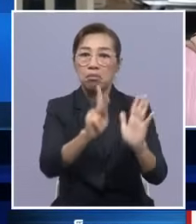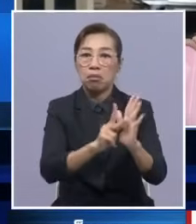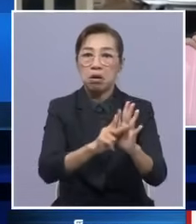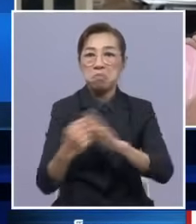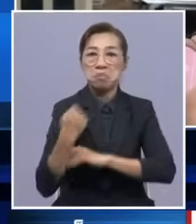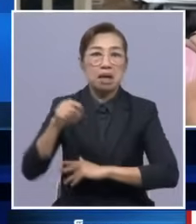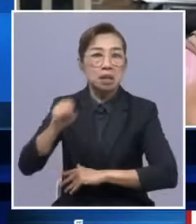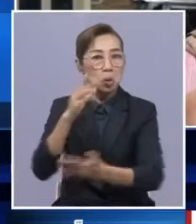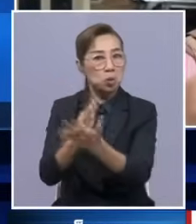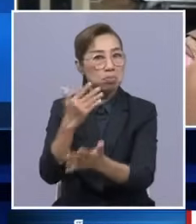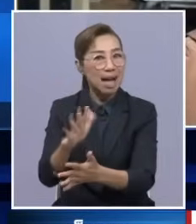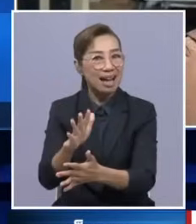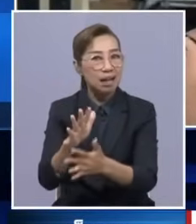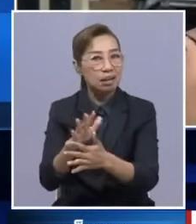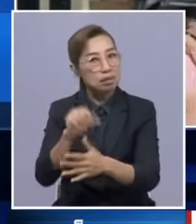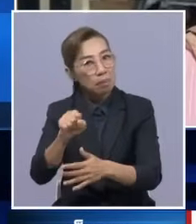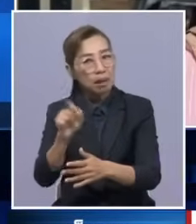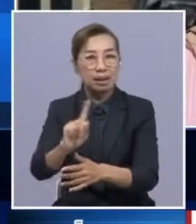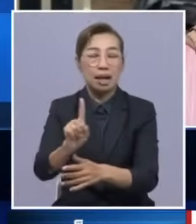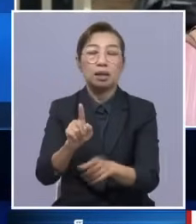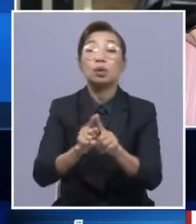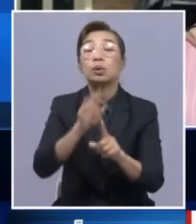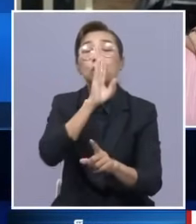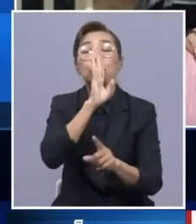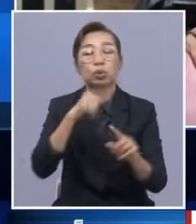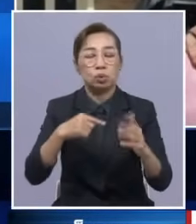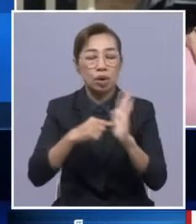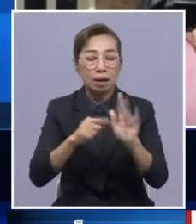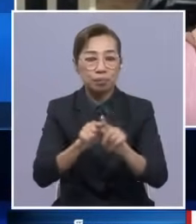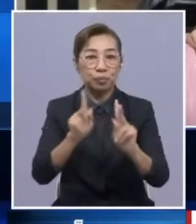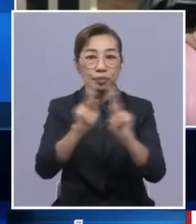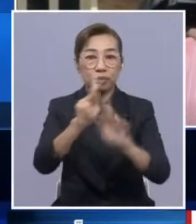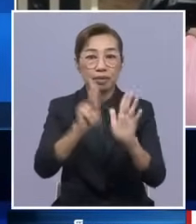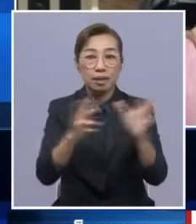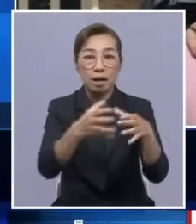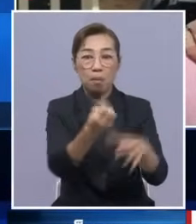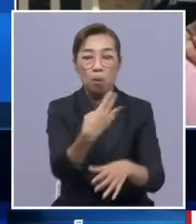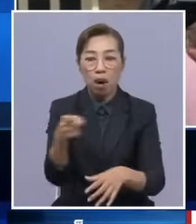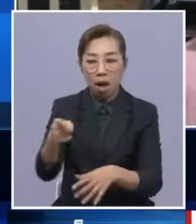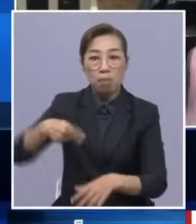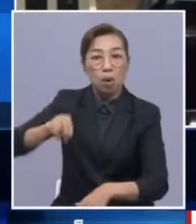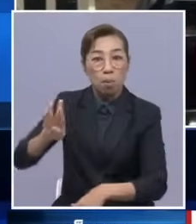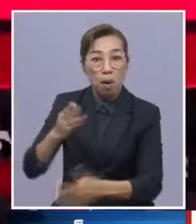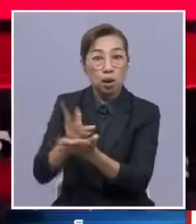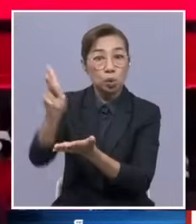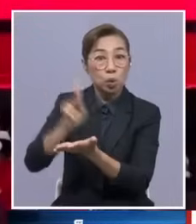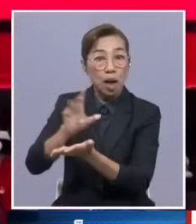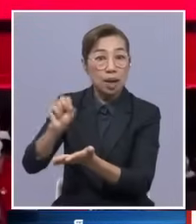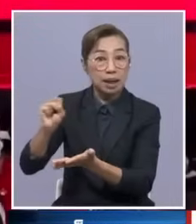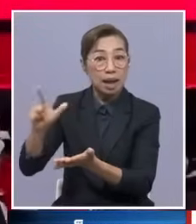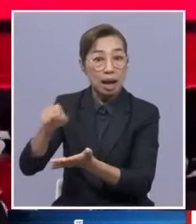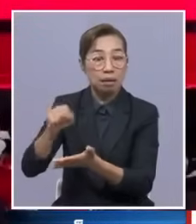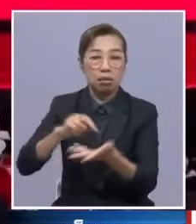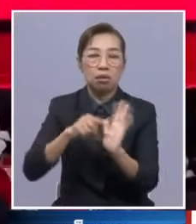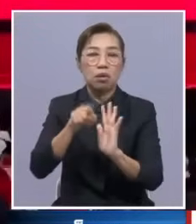ไม ่คือถ้าสมมติกฤษฎีกาบอกว่าอาจจะขัดรัฐธรรมนูญถามว่ารัฐบาลจะเดินหน้าต่อไปได้ไหมก็เดินหน้าได้น ะ เพราะว่ากฤษฎีกาเข